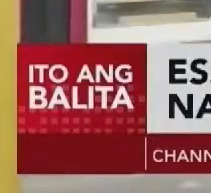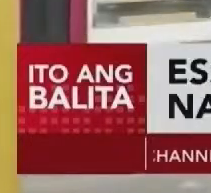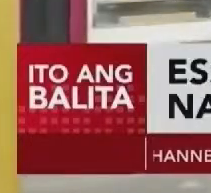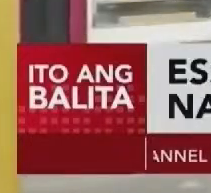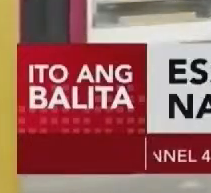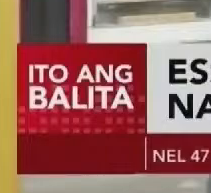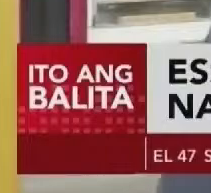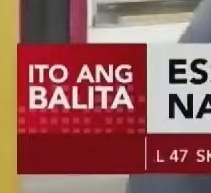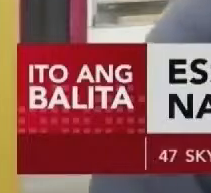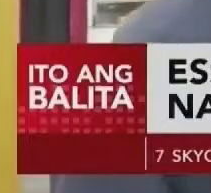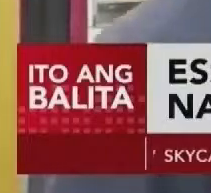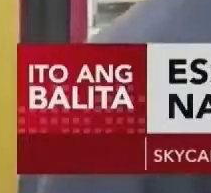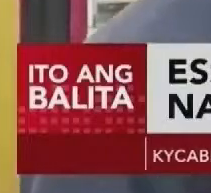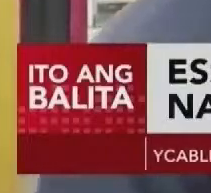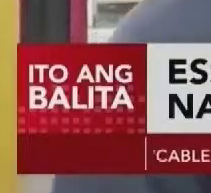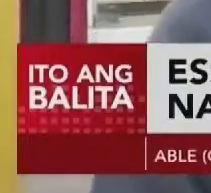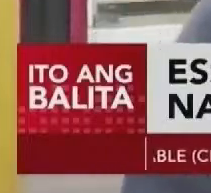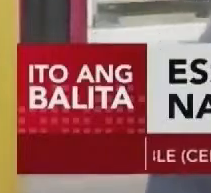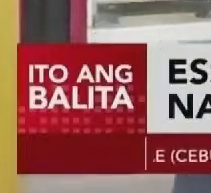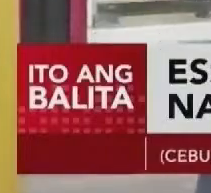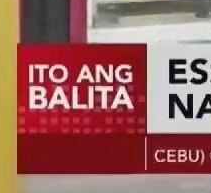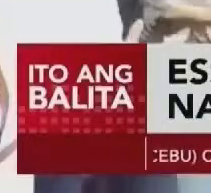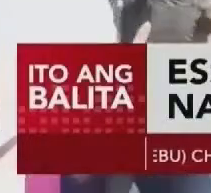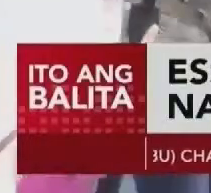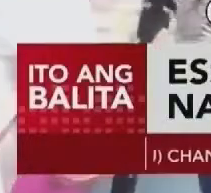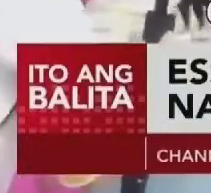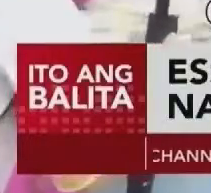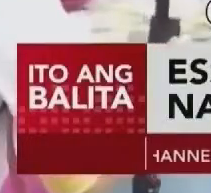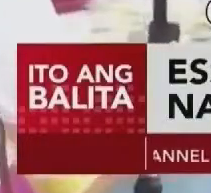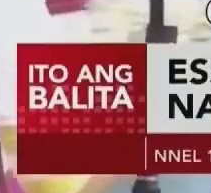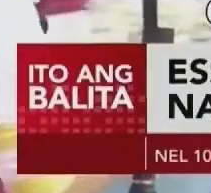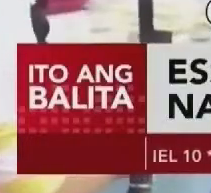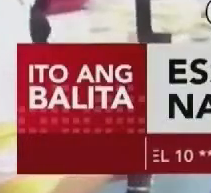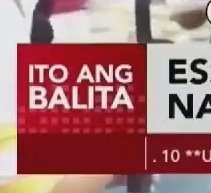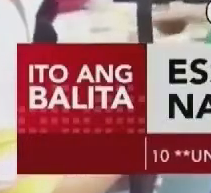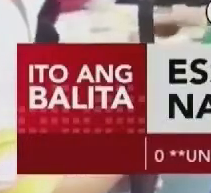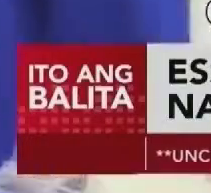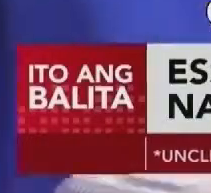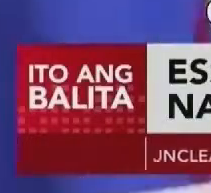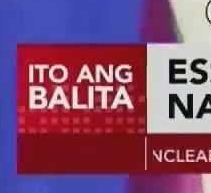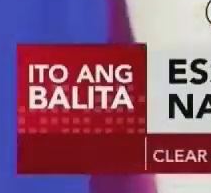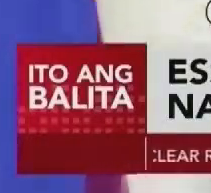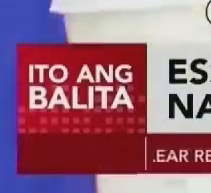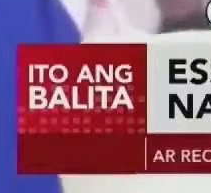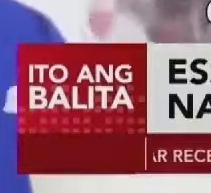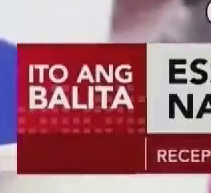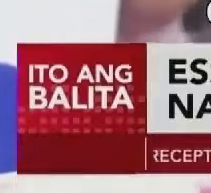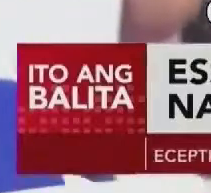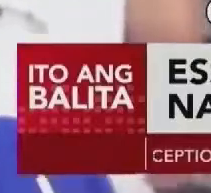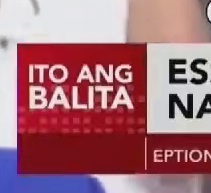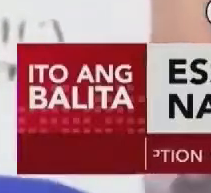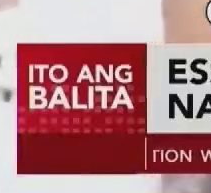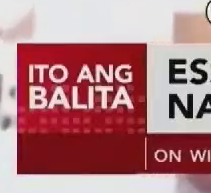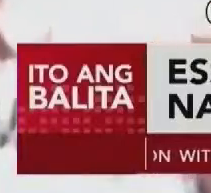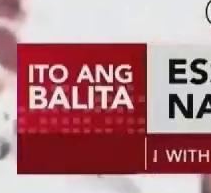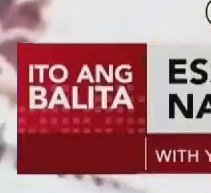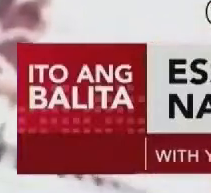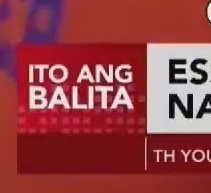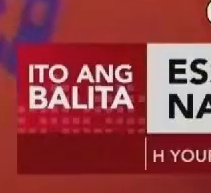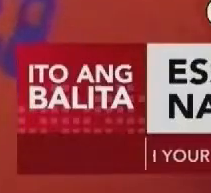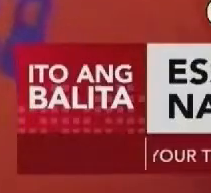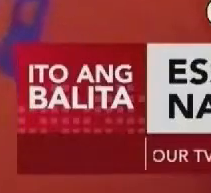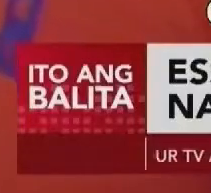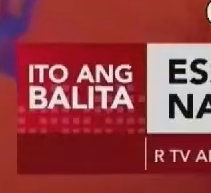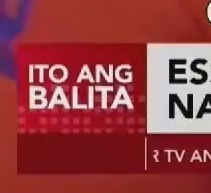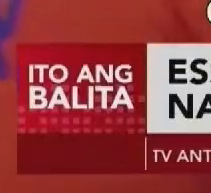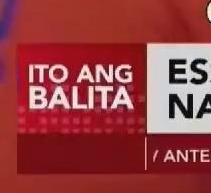sa lahat ng tumutulong. Yung bumubuo ng na to. Ang traffic enforcer naman na si Lowe Kigyoko, pangtanghalian lang ang kanyang